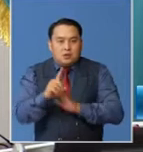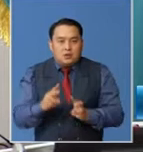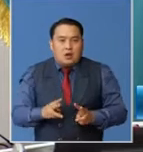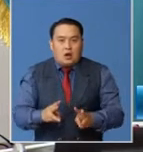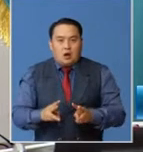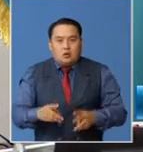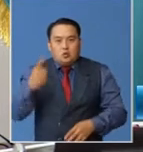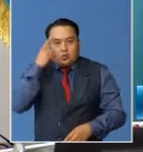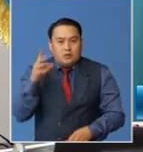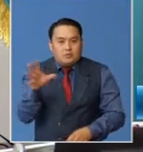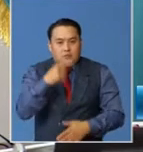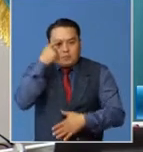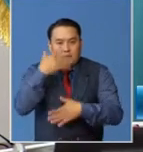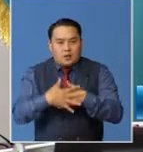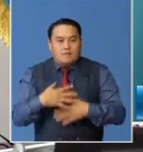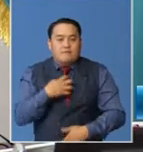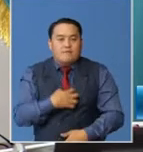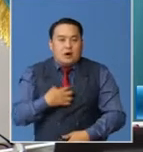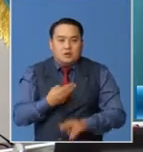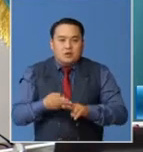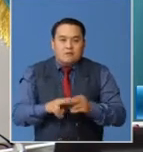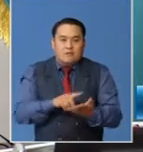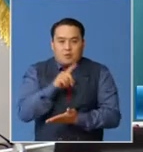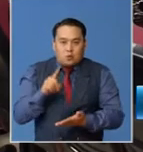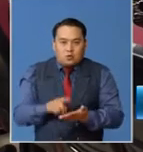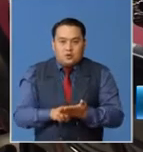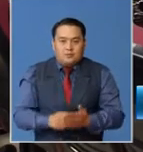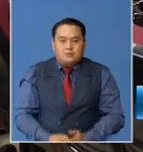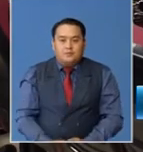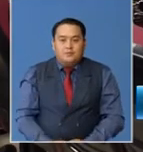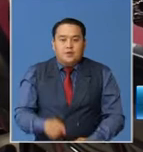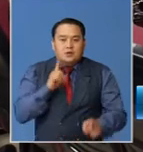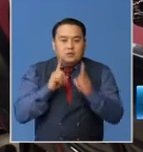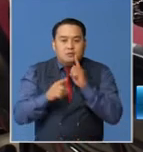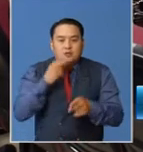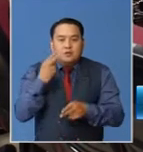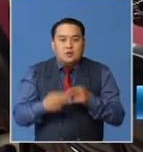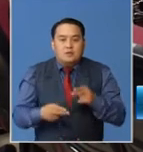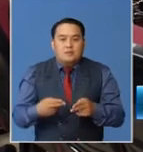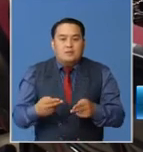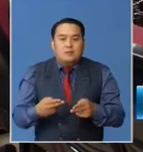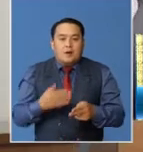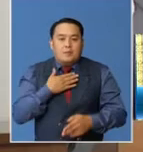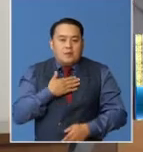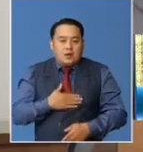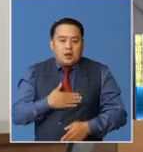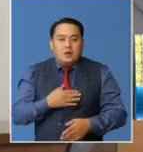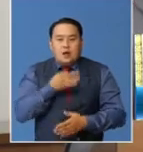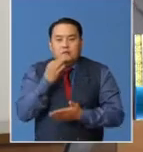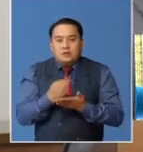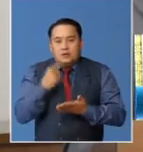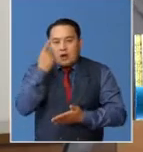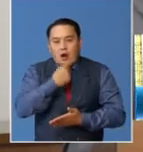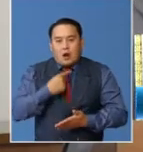сезона. Думаю, все понимают важность данного вопроса. Совещание завершилось приятной ноткой. Как сообщили ответственные